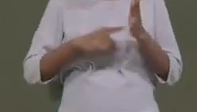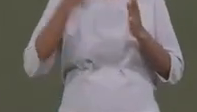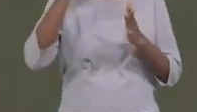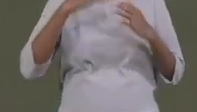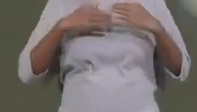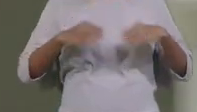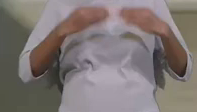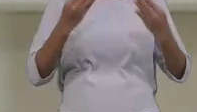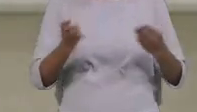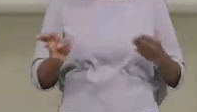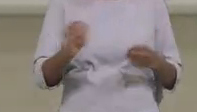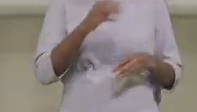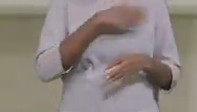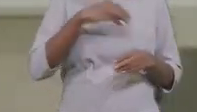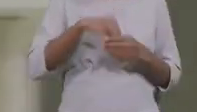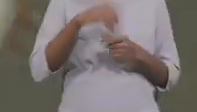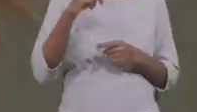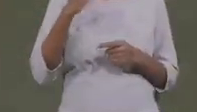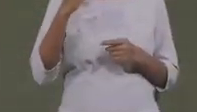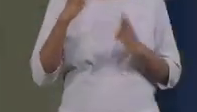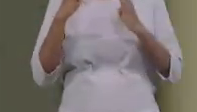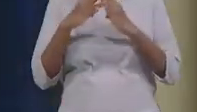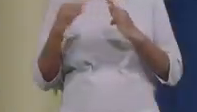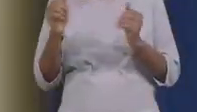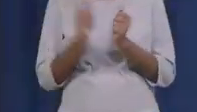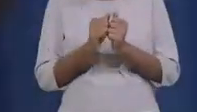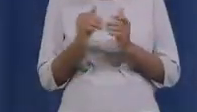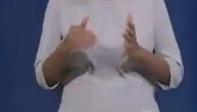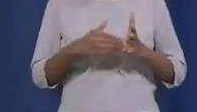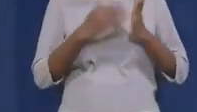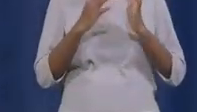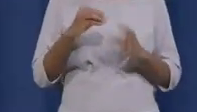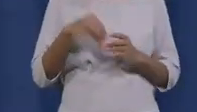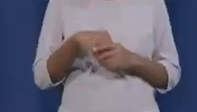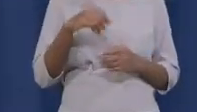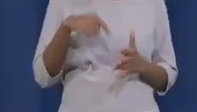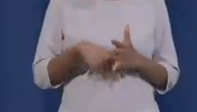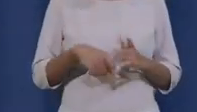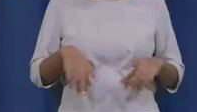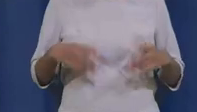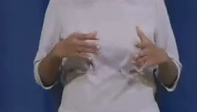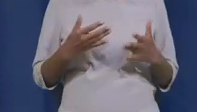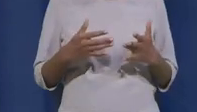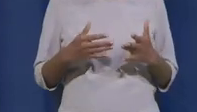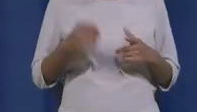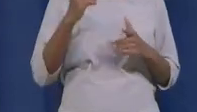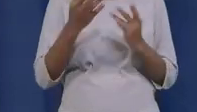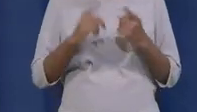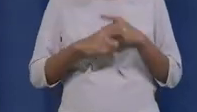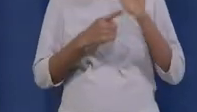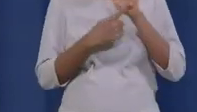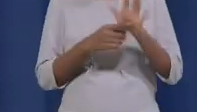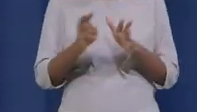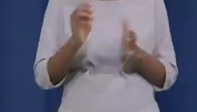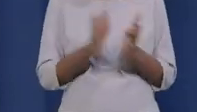que Dieu les a donné. Et l'une des réunions que nous avons eues, je voulais leur